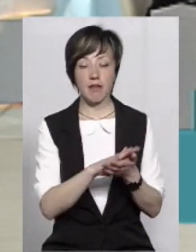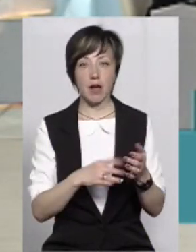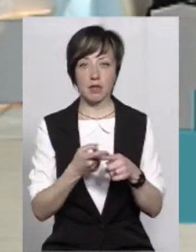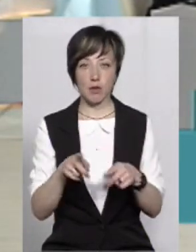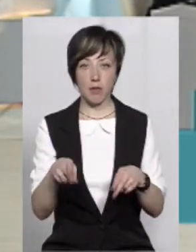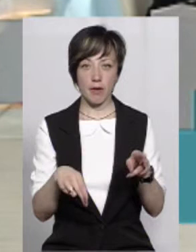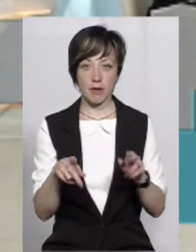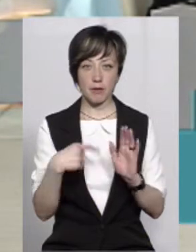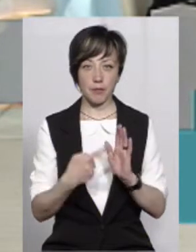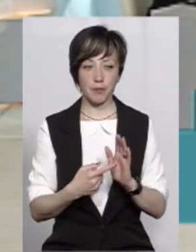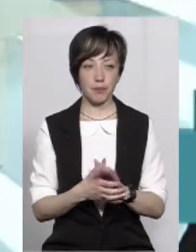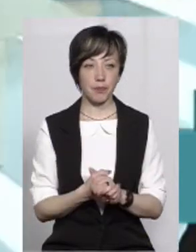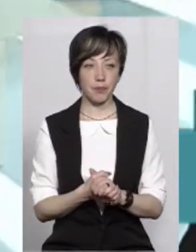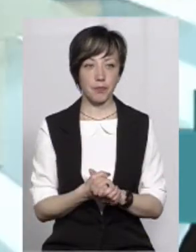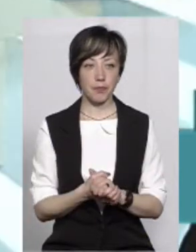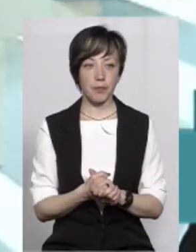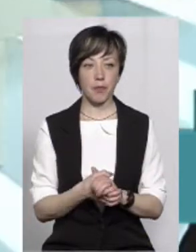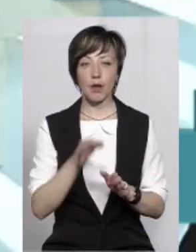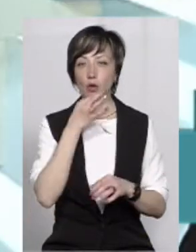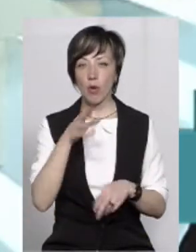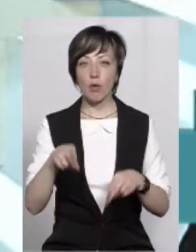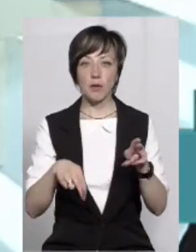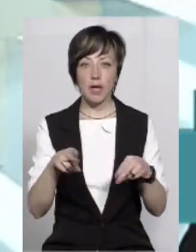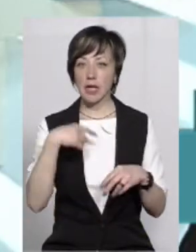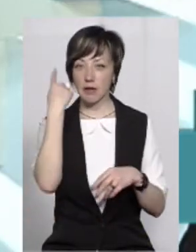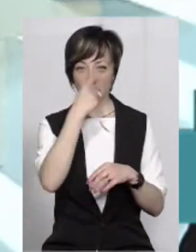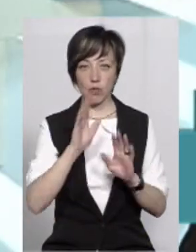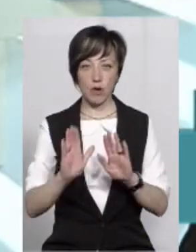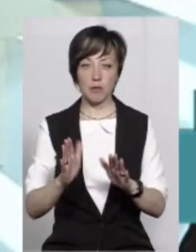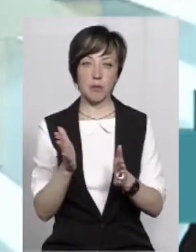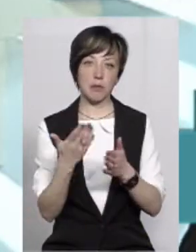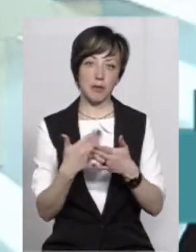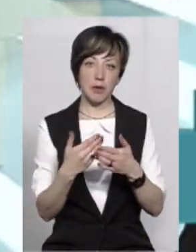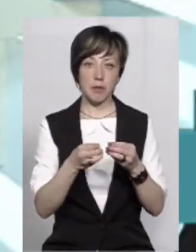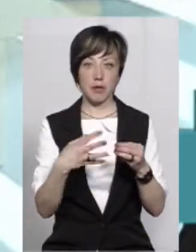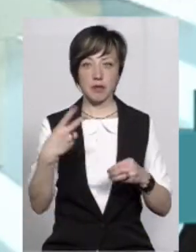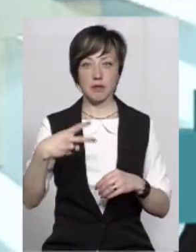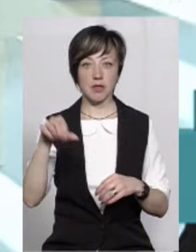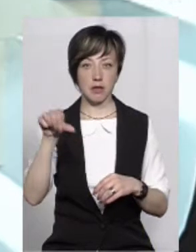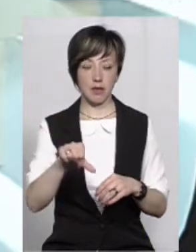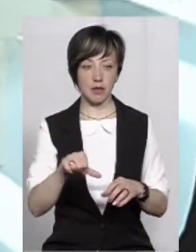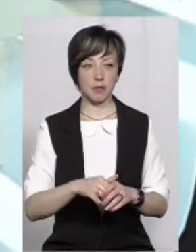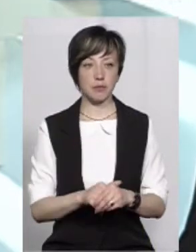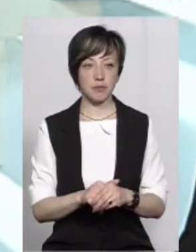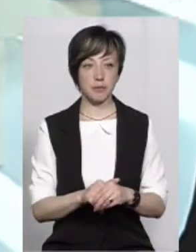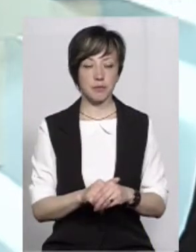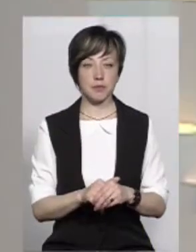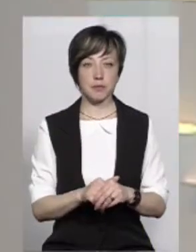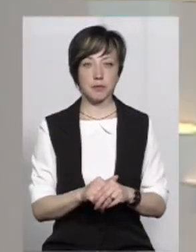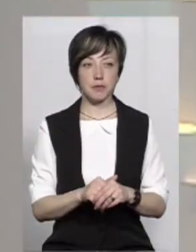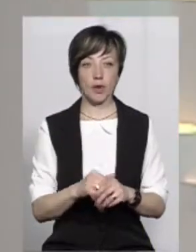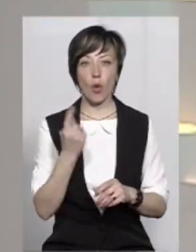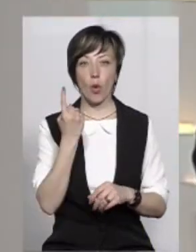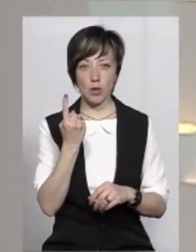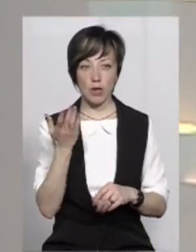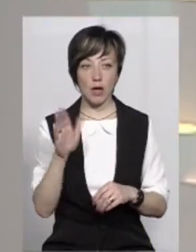триває ця операція? Ну, люба операція індивідуальна. Ну, так, в принципі, 15-20 хвилин.